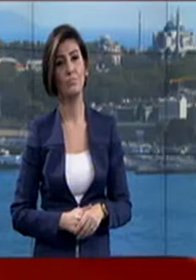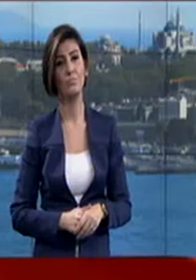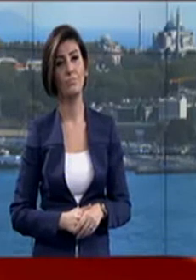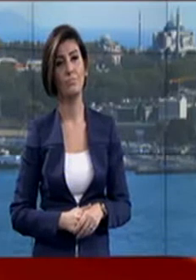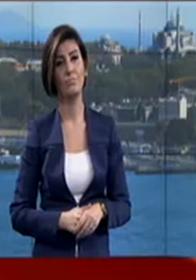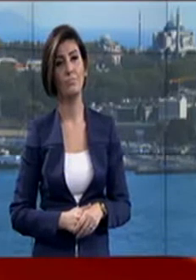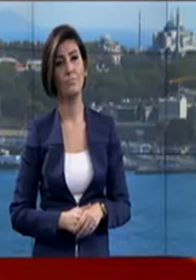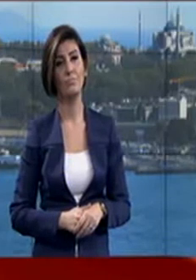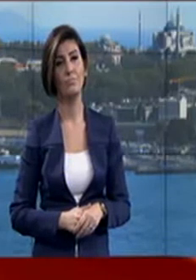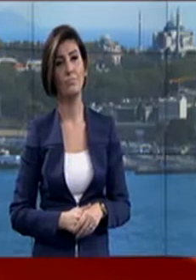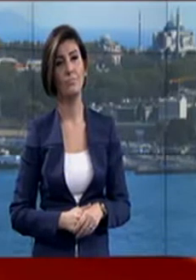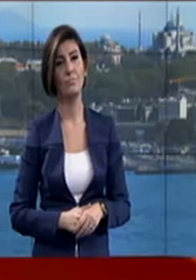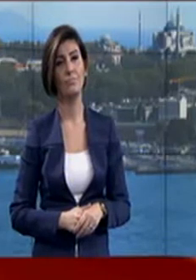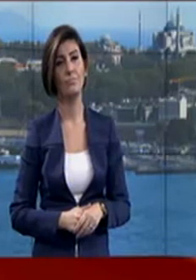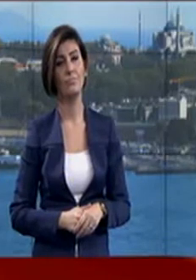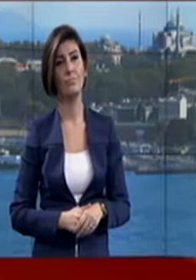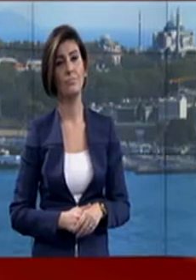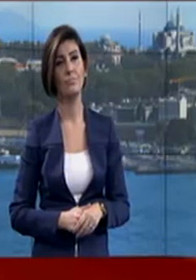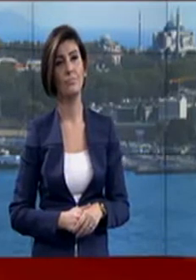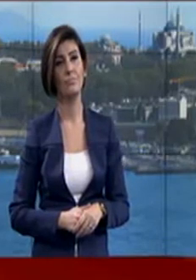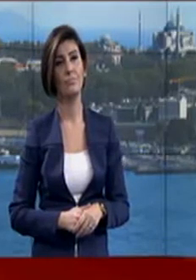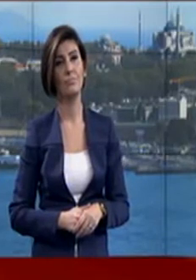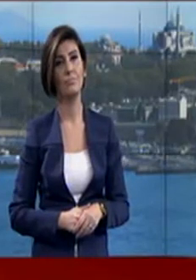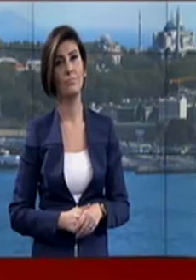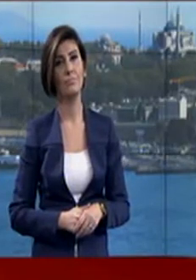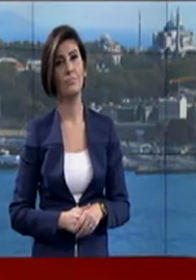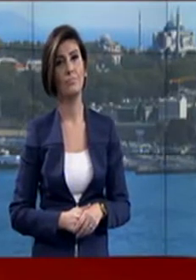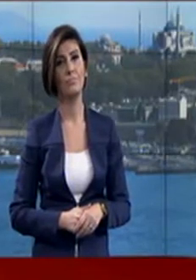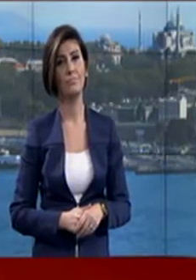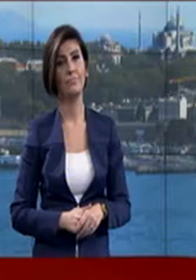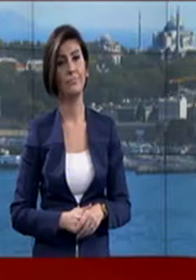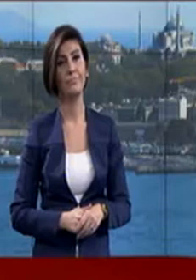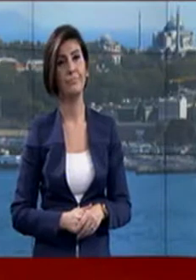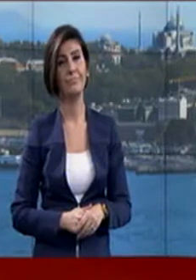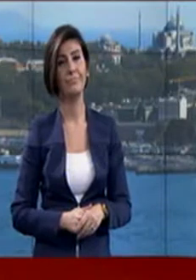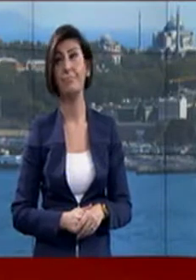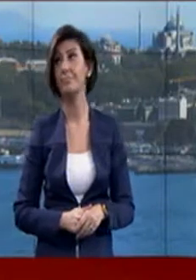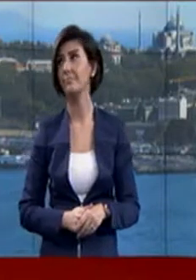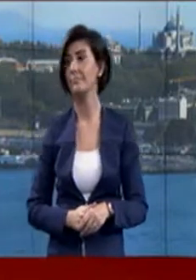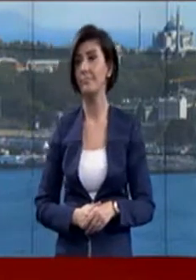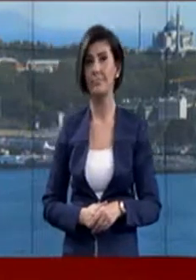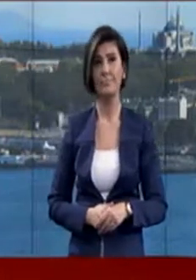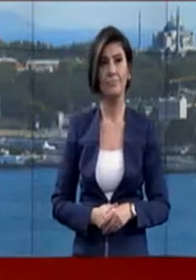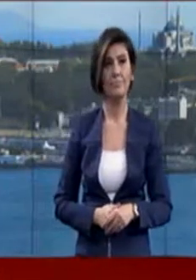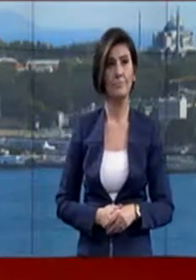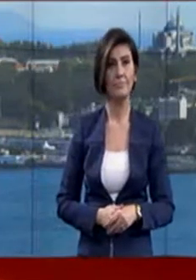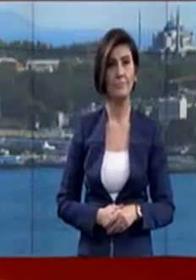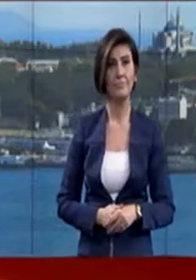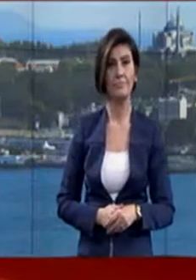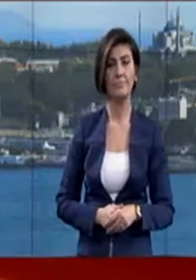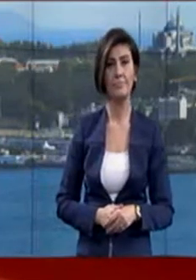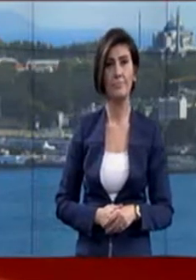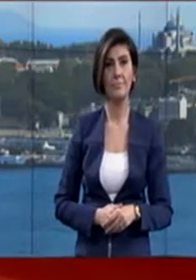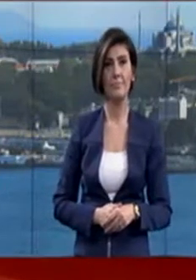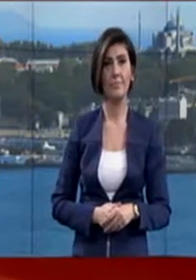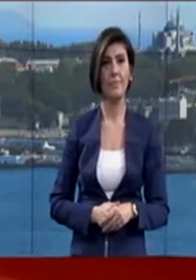Türkiye, Peru'dan balık, balık unu ve su ürünlerinin yanı sıra çeşitli kimyasallar, çinko, tekstil, tekstil kimyasalları, akrilik,